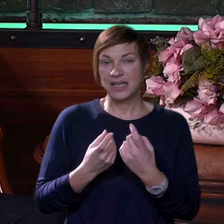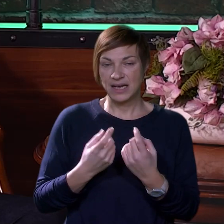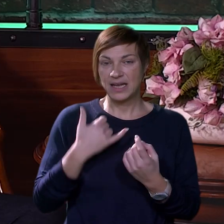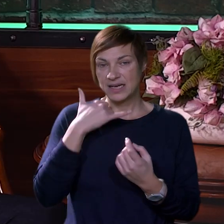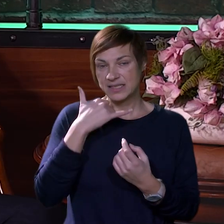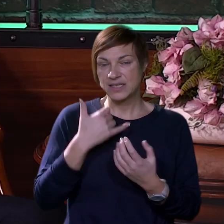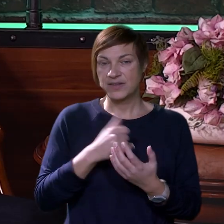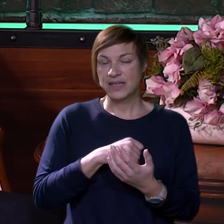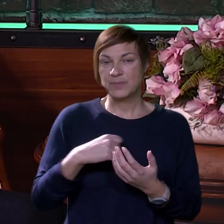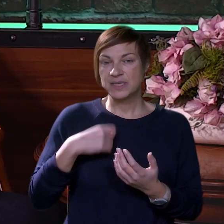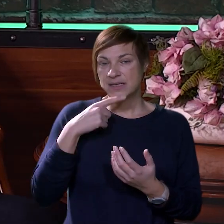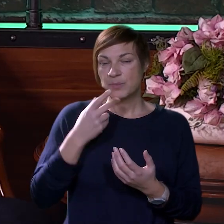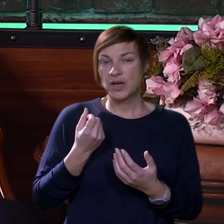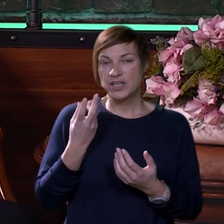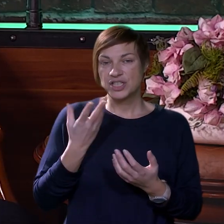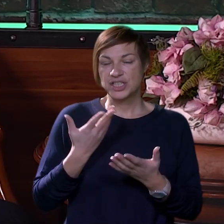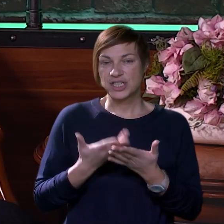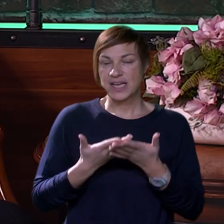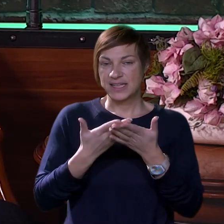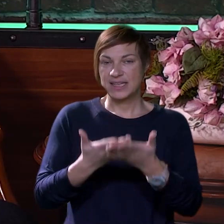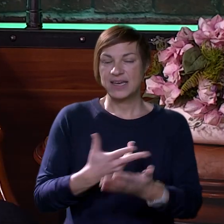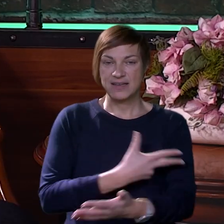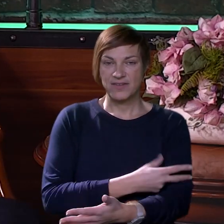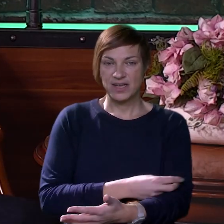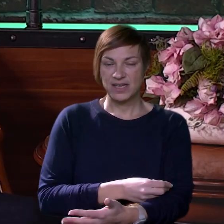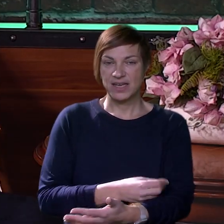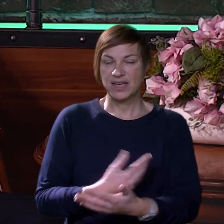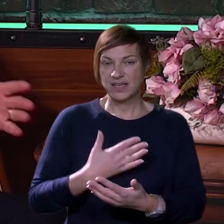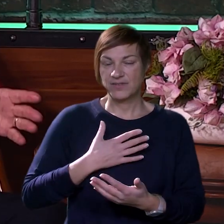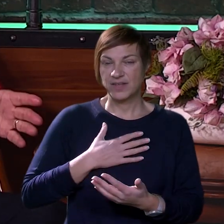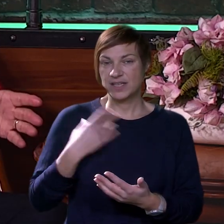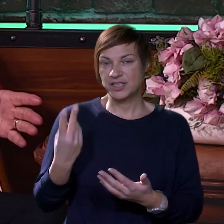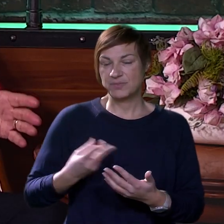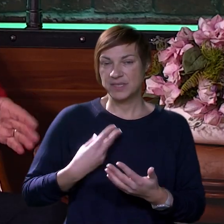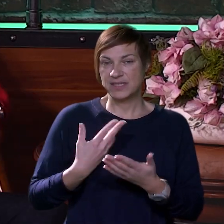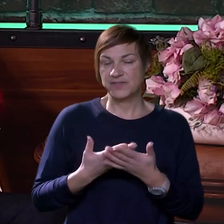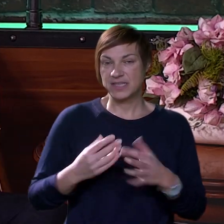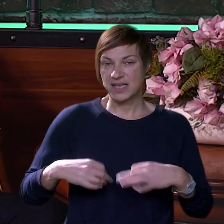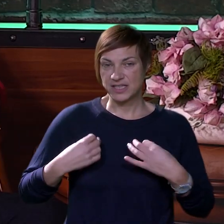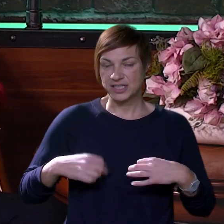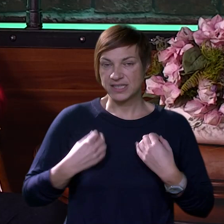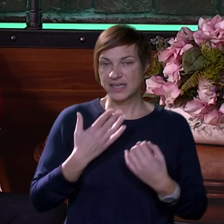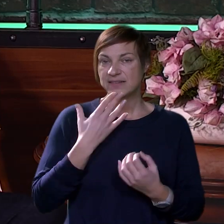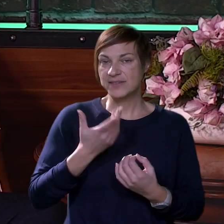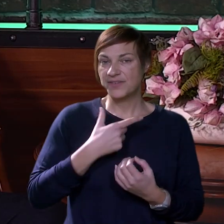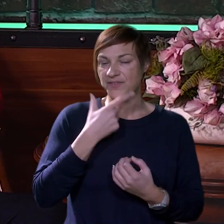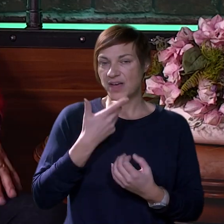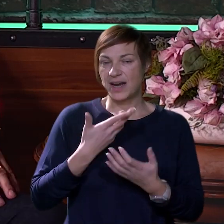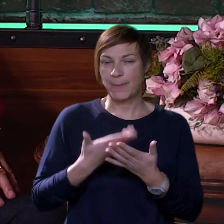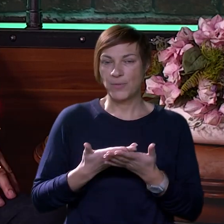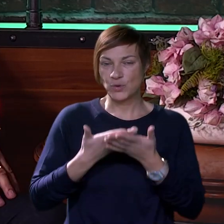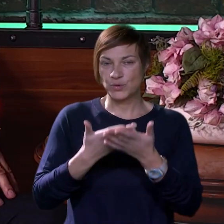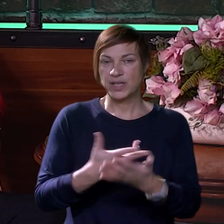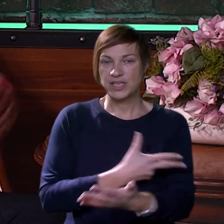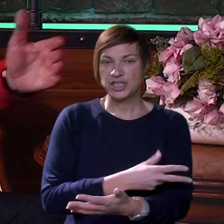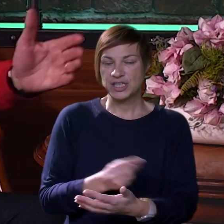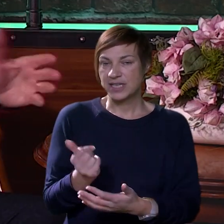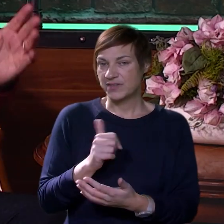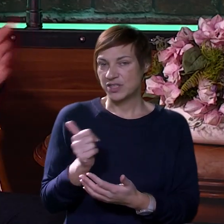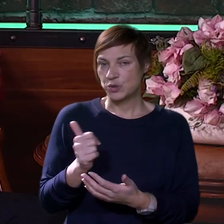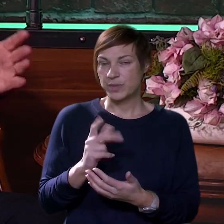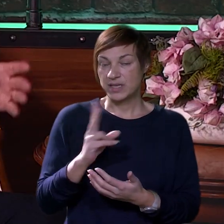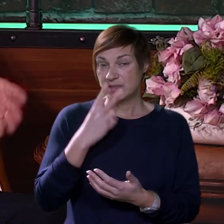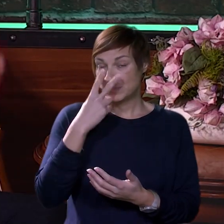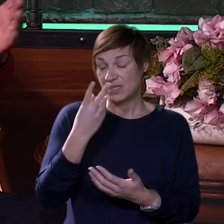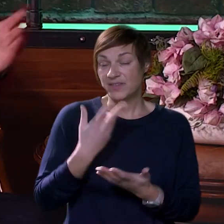ali zovem te da mi samo kažeš kad je darivanje krvi. Ja govorim, čime zoveš, znači zdrav si, hvala Bogu, da ćeš dobre krv i super je,